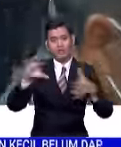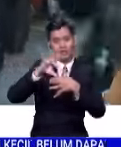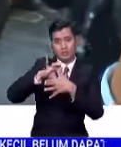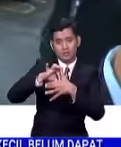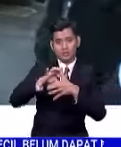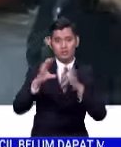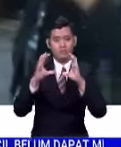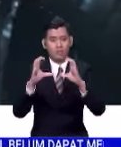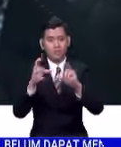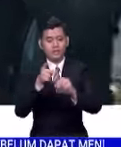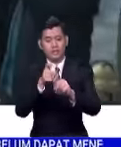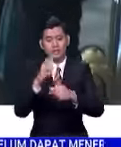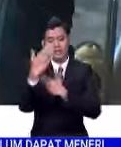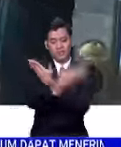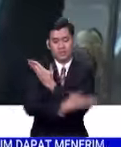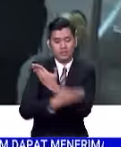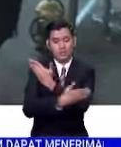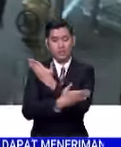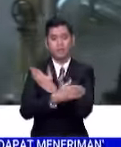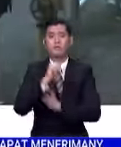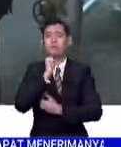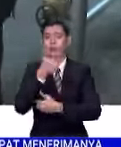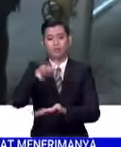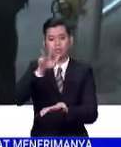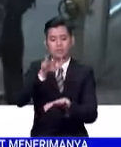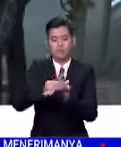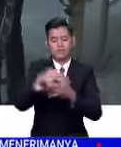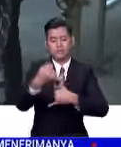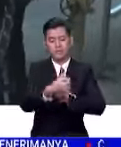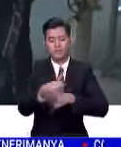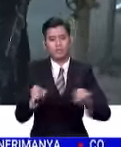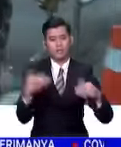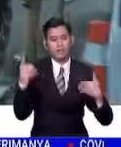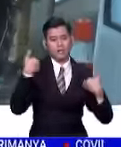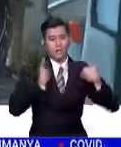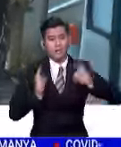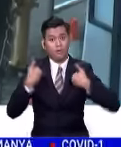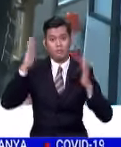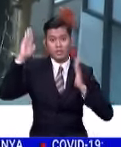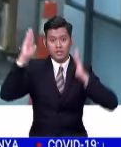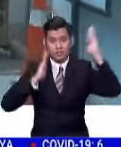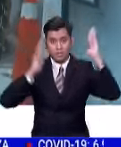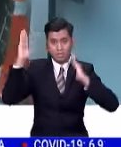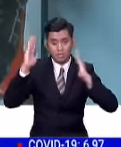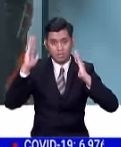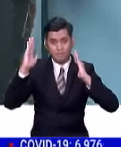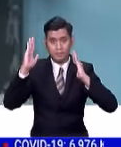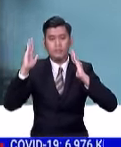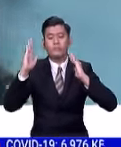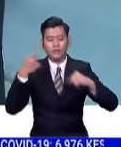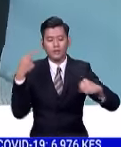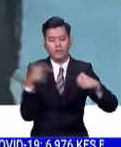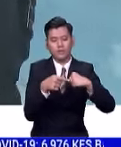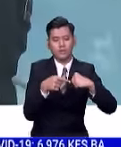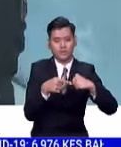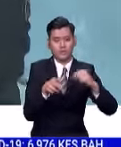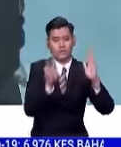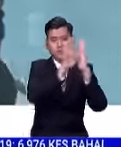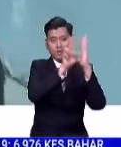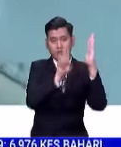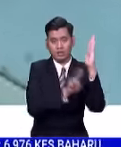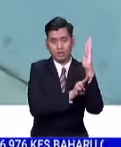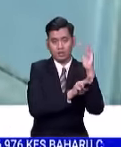dari negara tidak diiktiraf Jabatan Veterina Malaysia. Mereka didakwa mengikut Seksyen